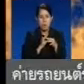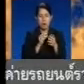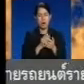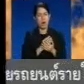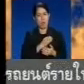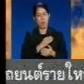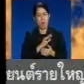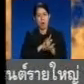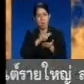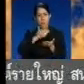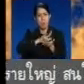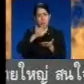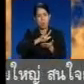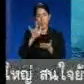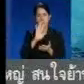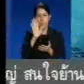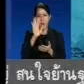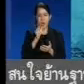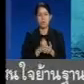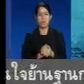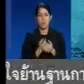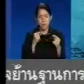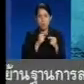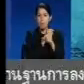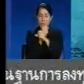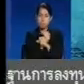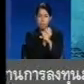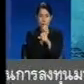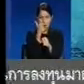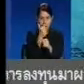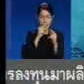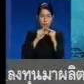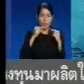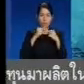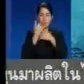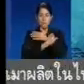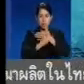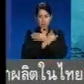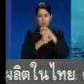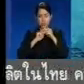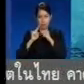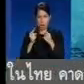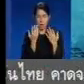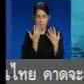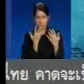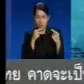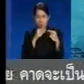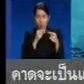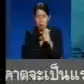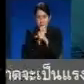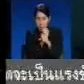นโรคติดเชื้อที่ถูกควบคุมให้สงบลงภายในเวลาสั้นๆแต่ทุกประเทศก็ยังเฝ้าระวังการก่อตัวของโร